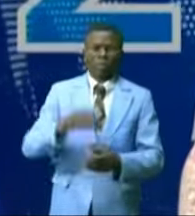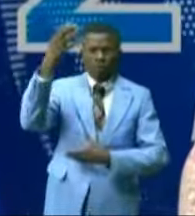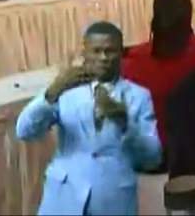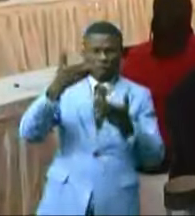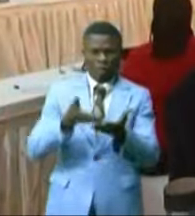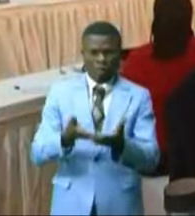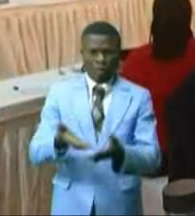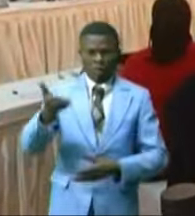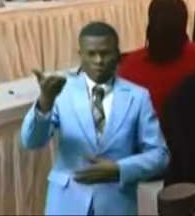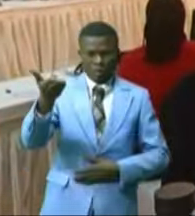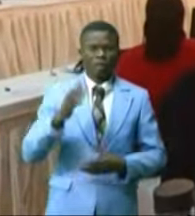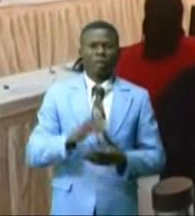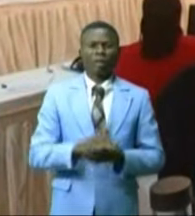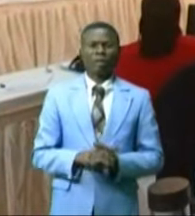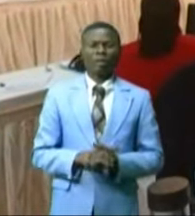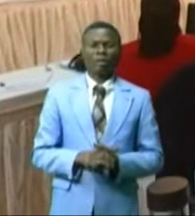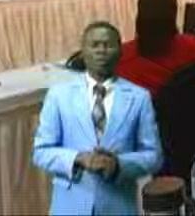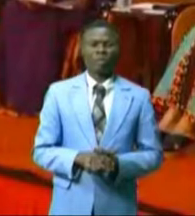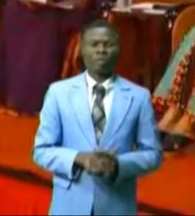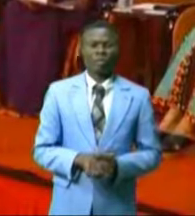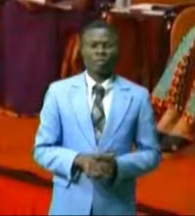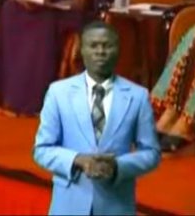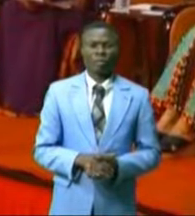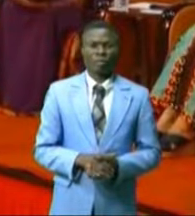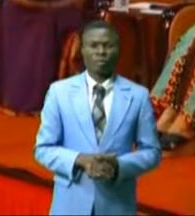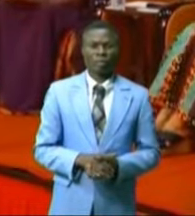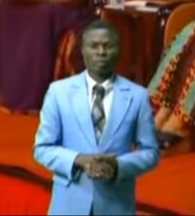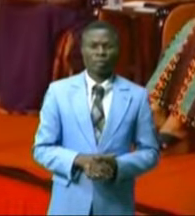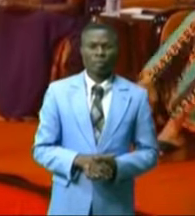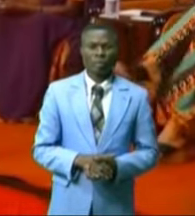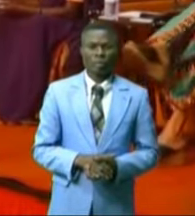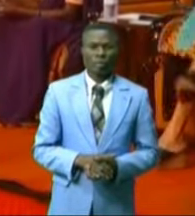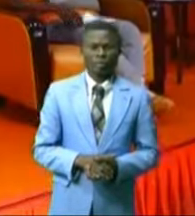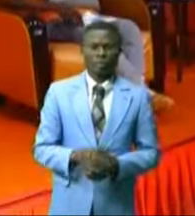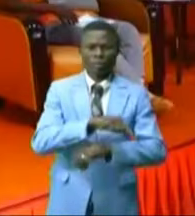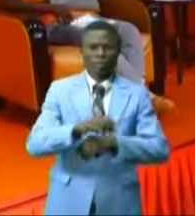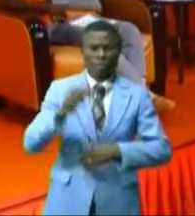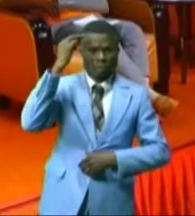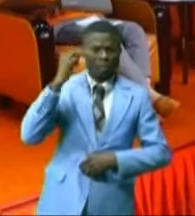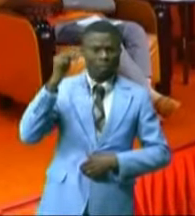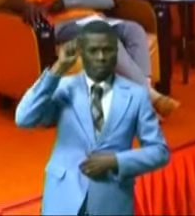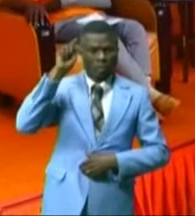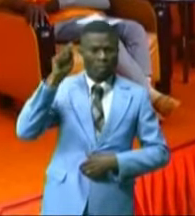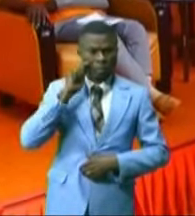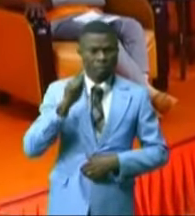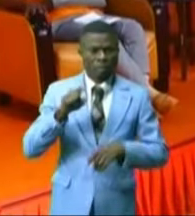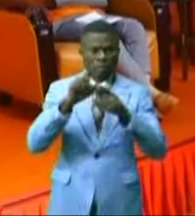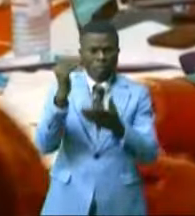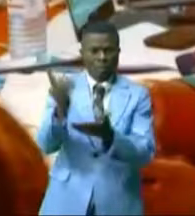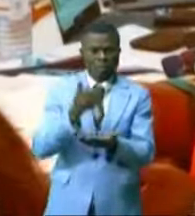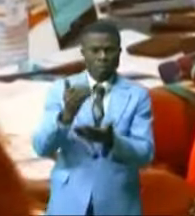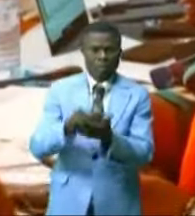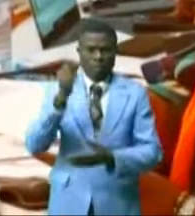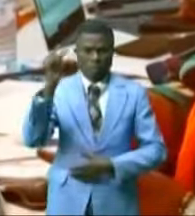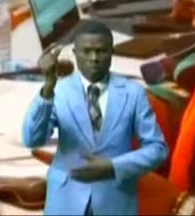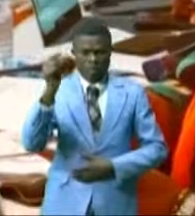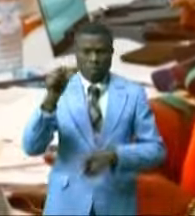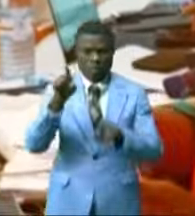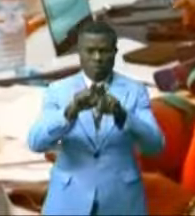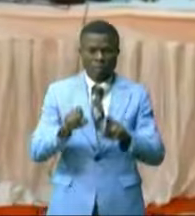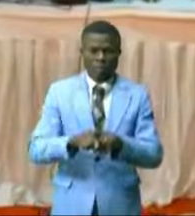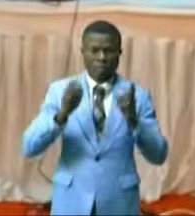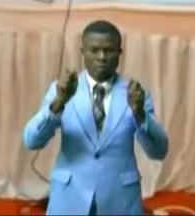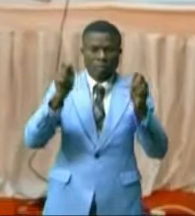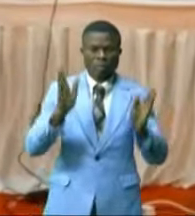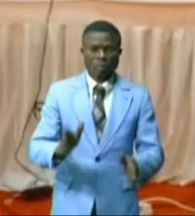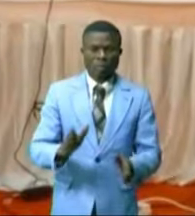Lenzo. Les représentants des États membres de la CIRGEL, des ministères du genre et ceux de l'exploitation minière, aussi les médias, ont